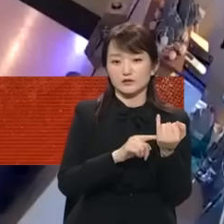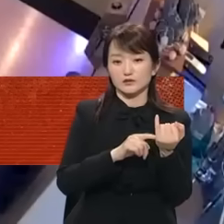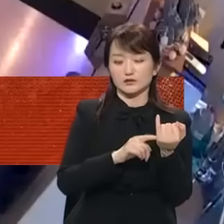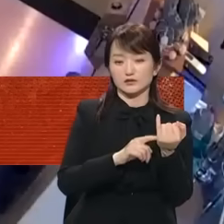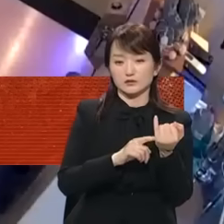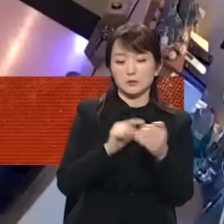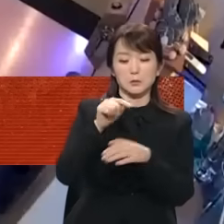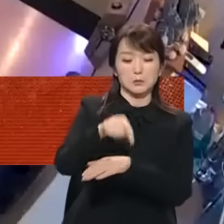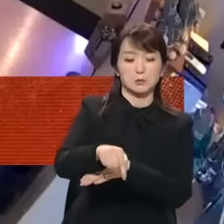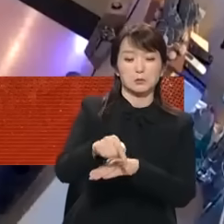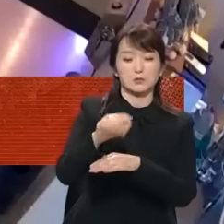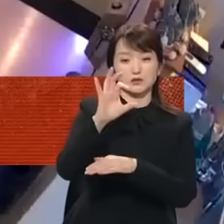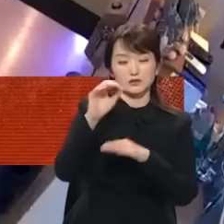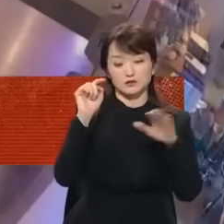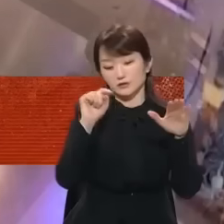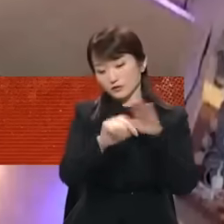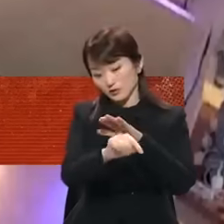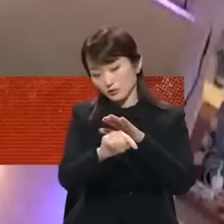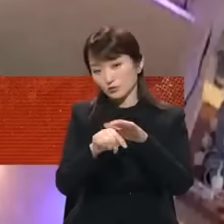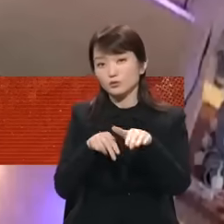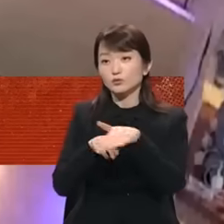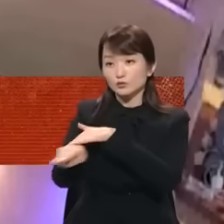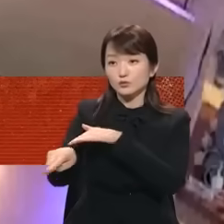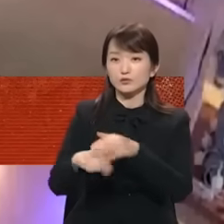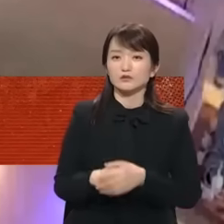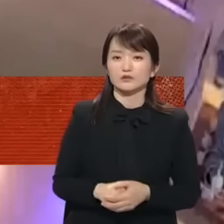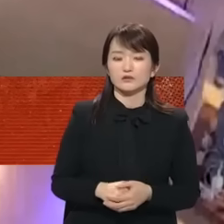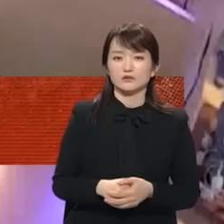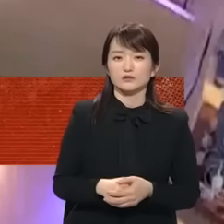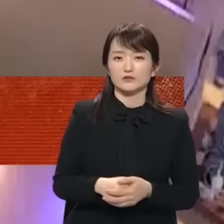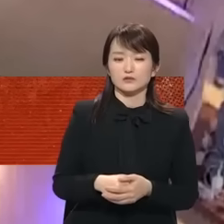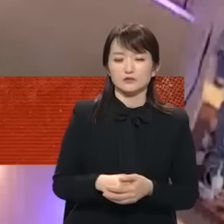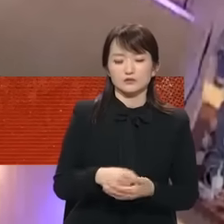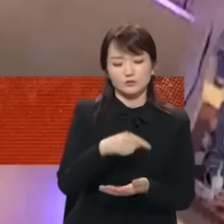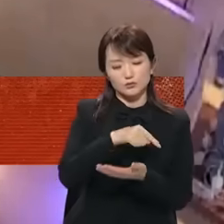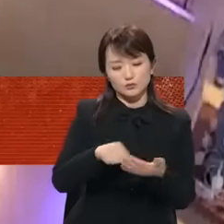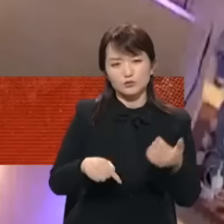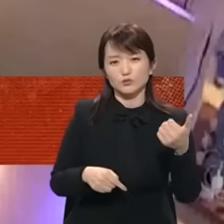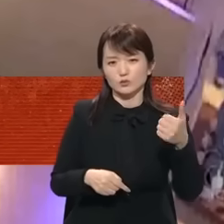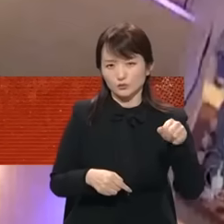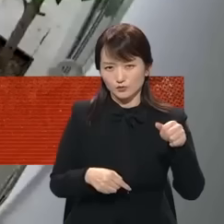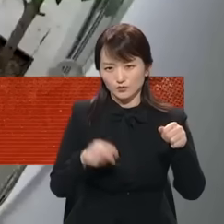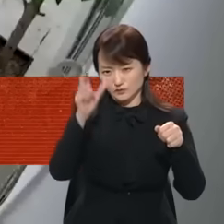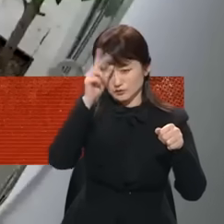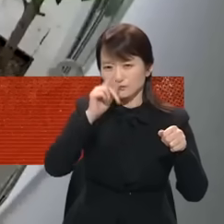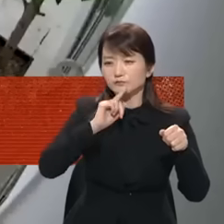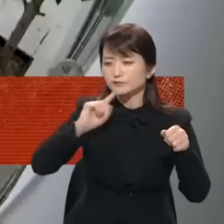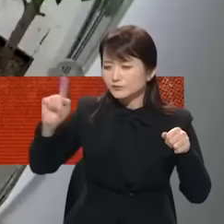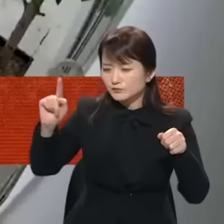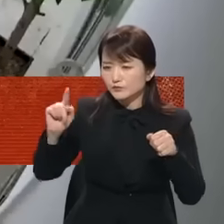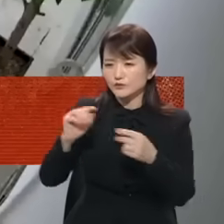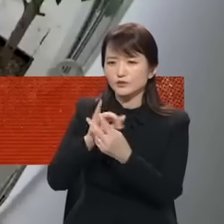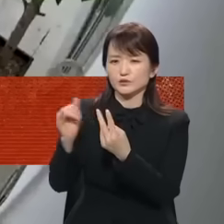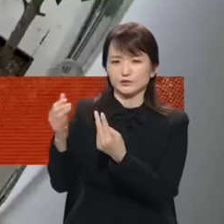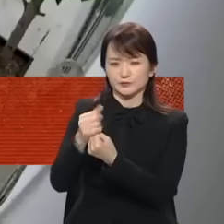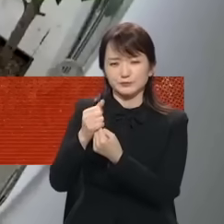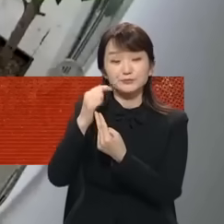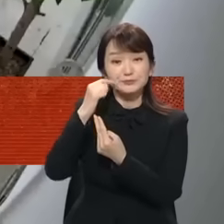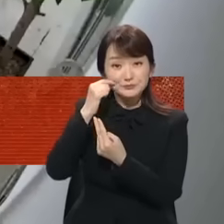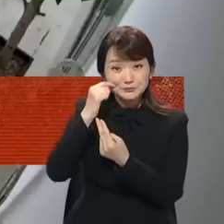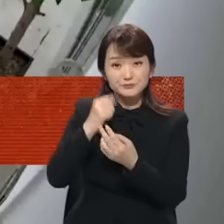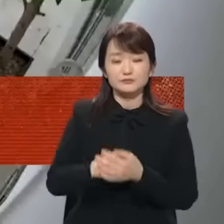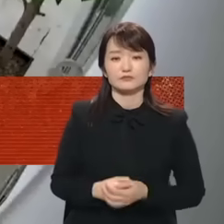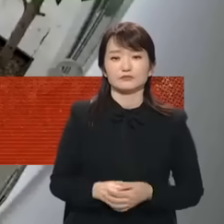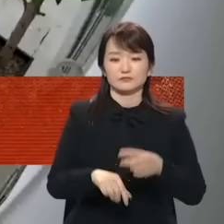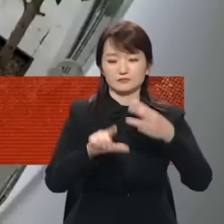나가자마자이 바로 도주 했습니다 이때 약 5만 원 정도의 손해를 봤는데 경찰에 신고했지만 결국 잡지 못했습니다 그리고